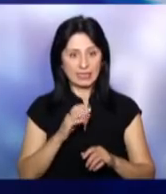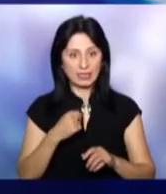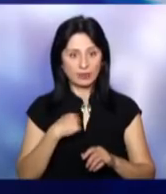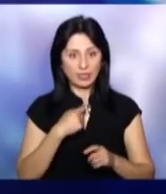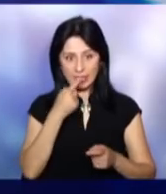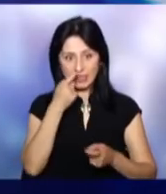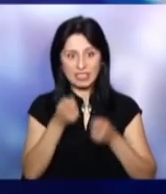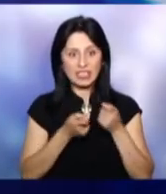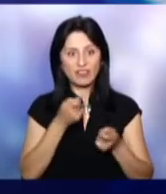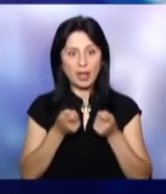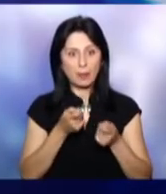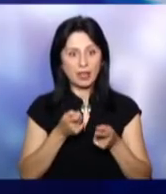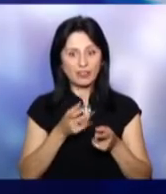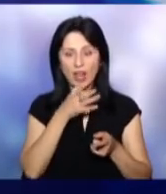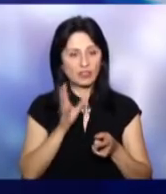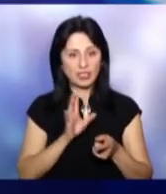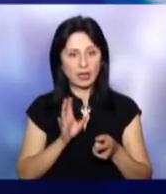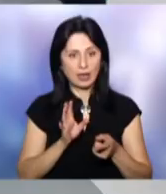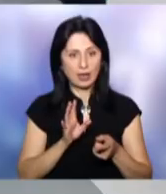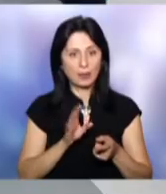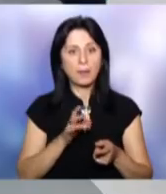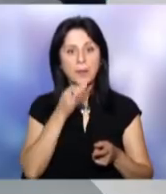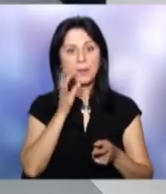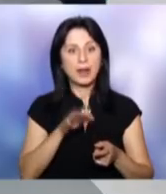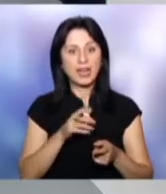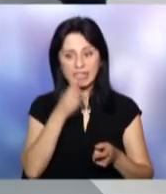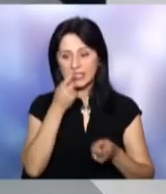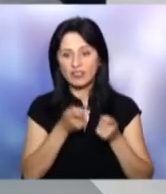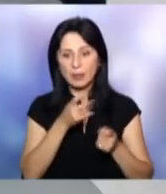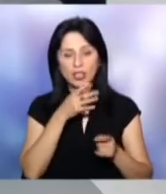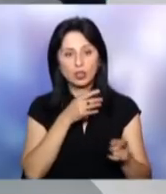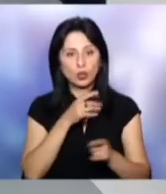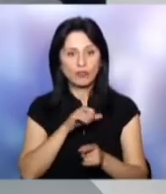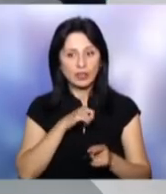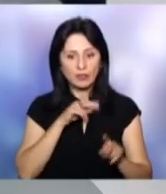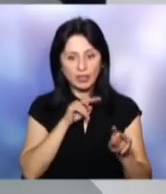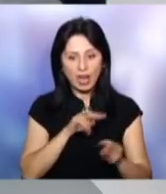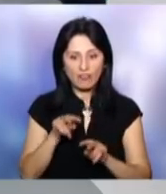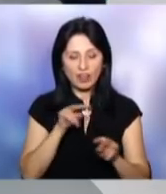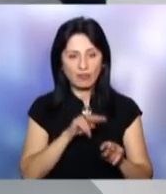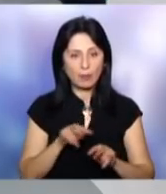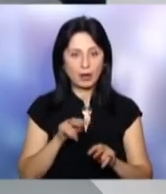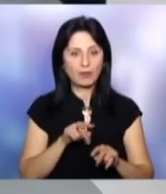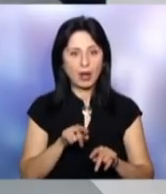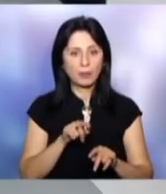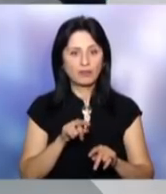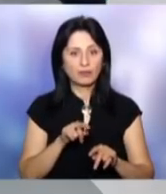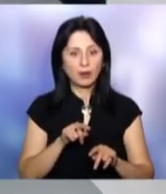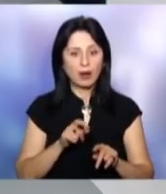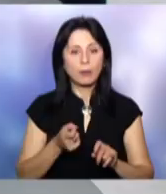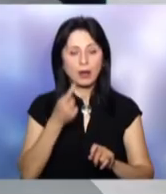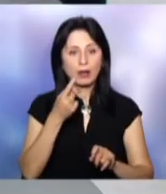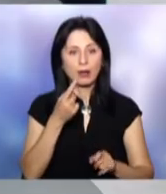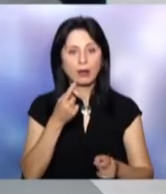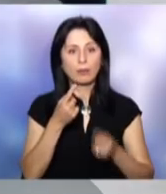რომ წვრილმანებისთვის, ასე ვთქვათ, არ გვძალია. მერე დგება წვრილმანების დრო, თვითდაკვირვების დრო და აი ამ კვალის